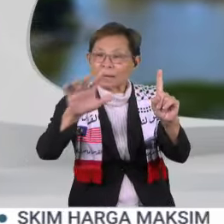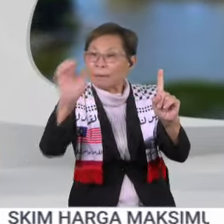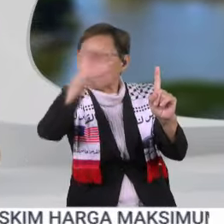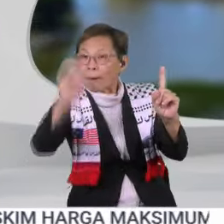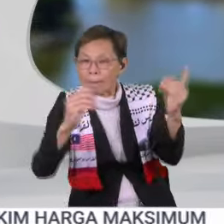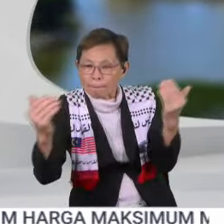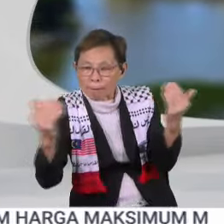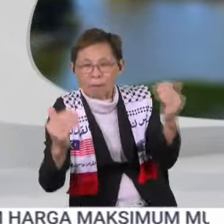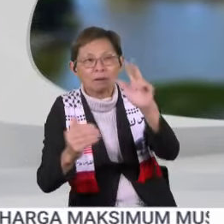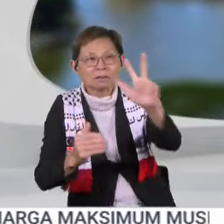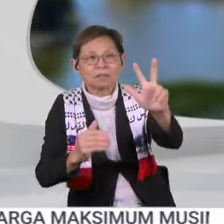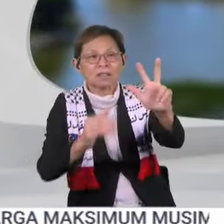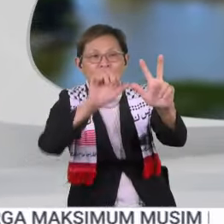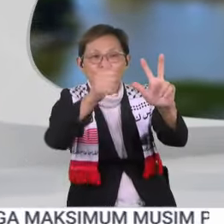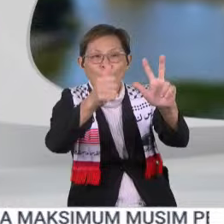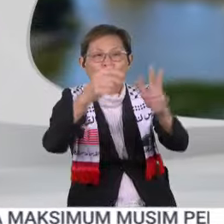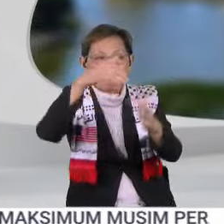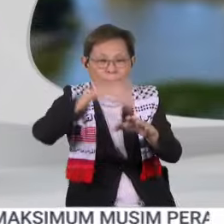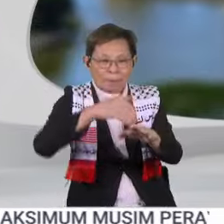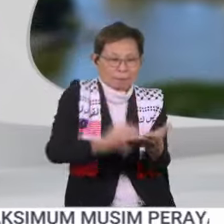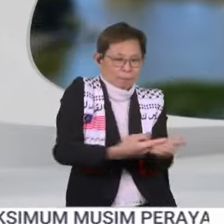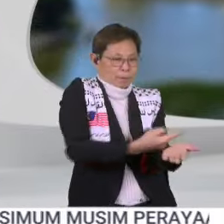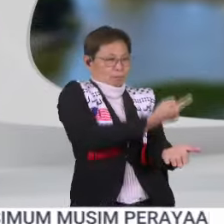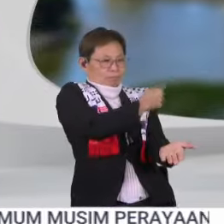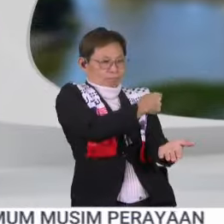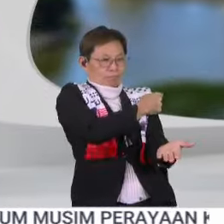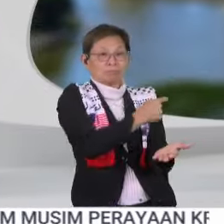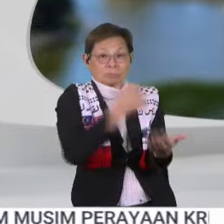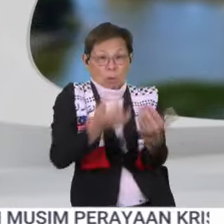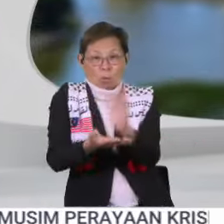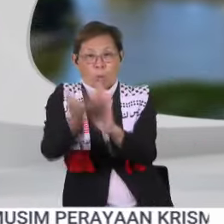103.5% berbanding 310 kes minggu sebelumnya.